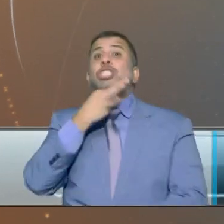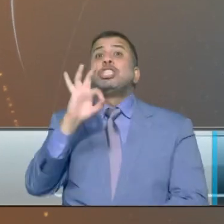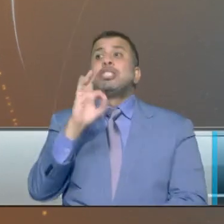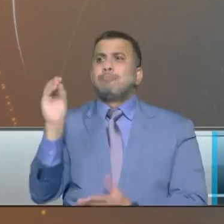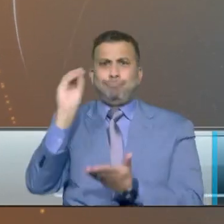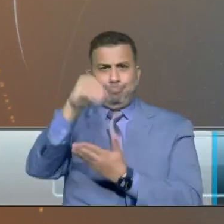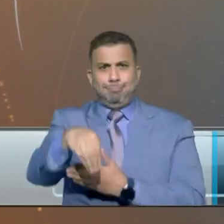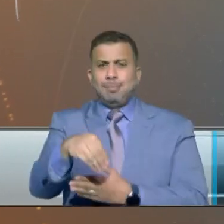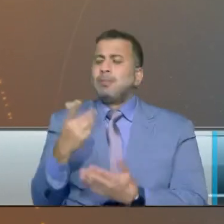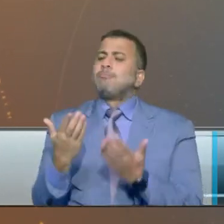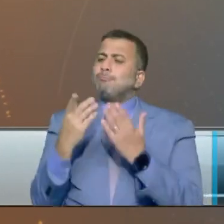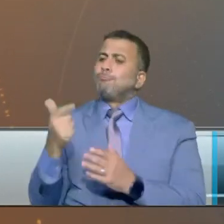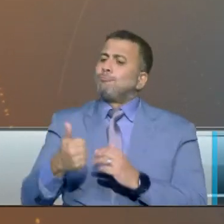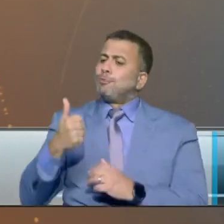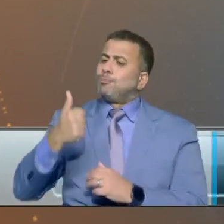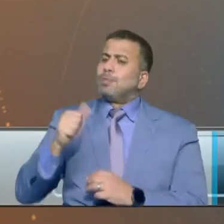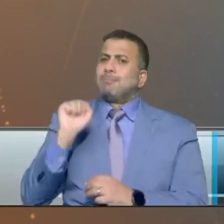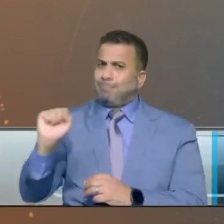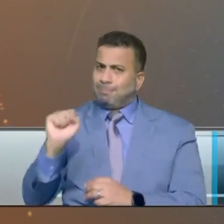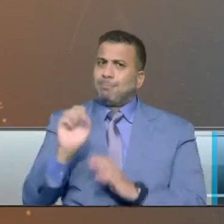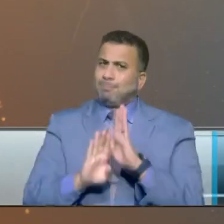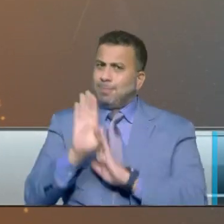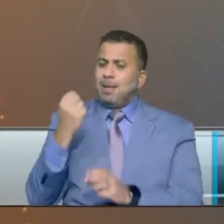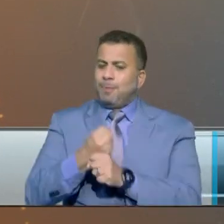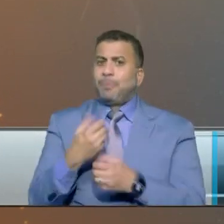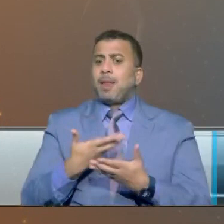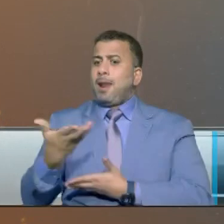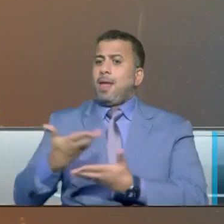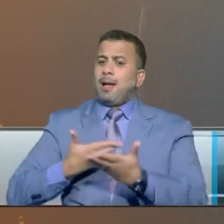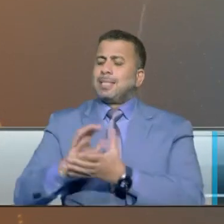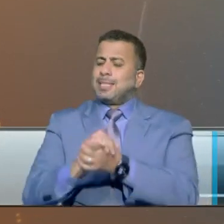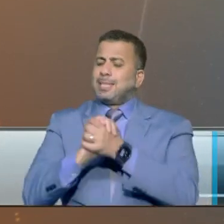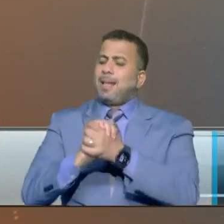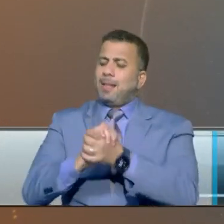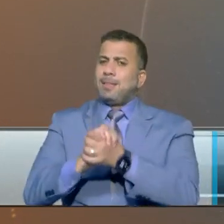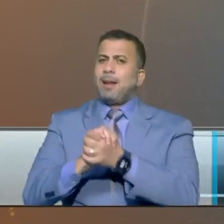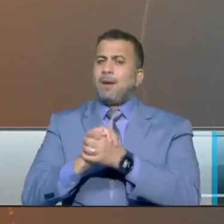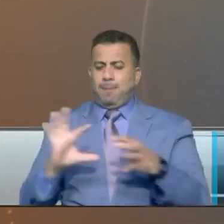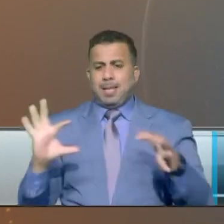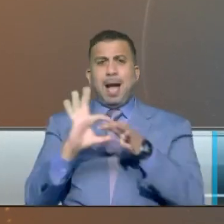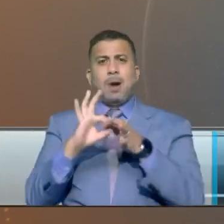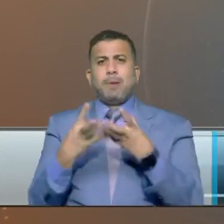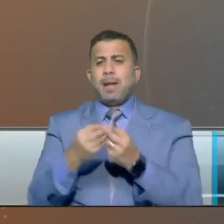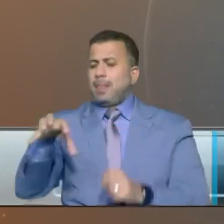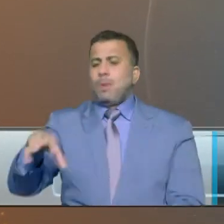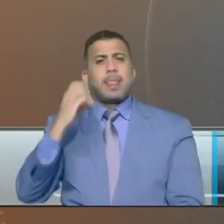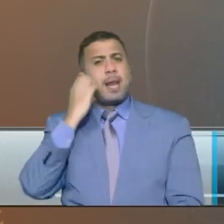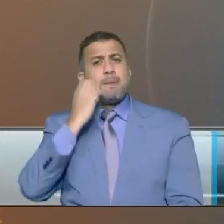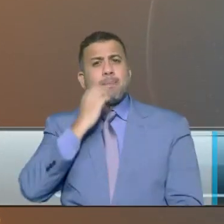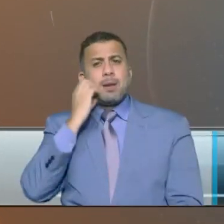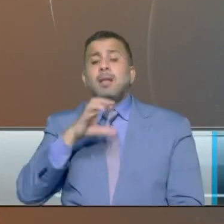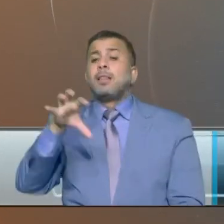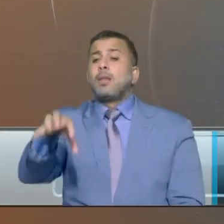امنياته لهم بالتوفيق في اداء مهامهم في تعزيز علاقات الصداقه والتعاون بين دوله الامارات